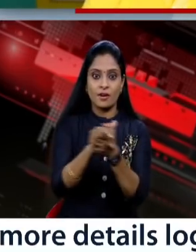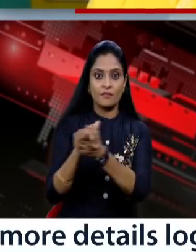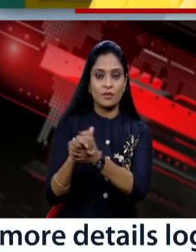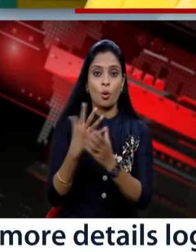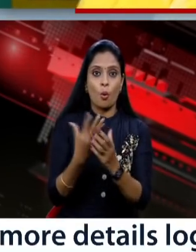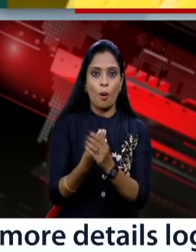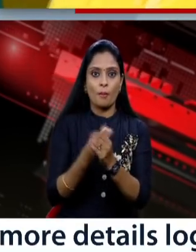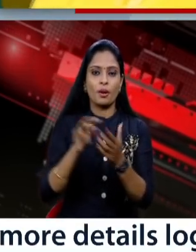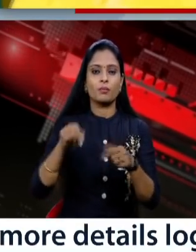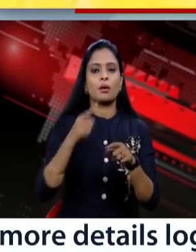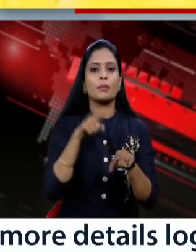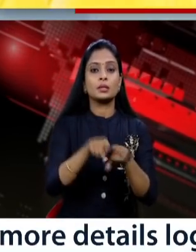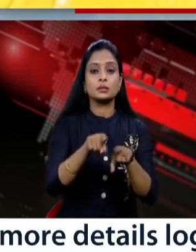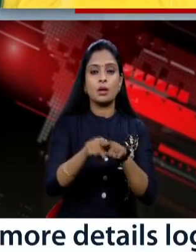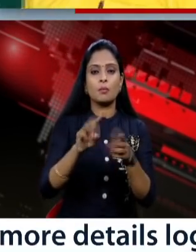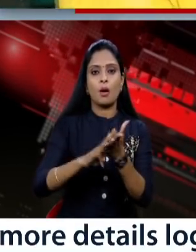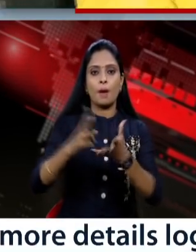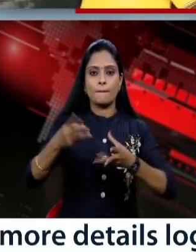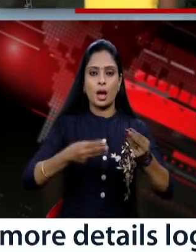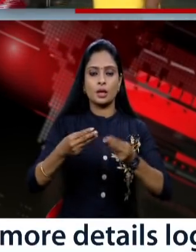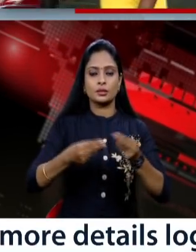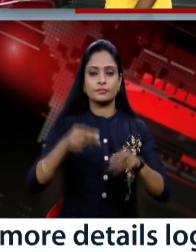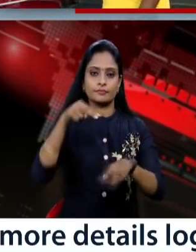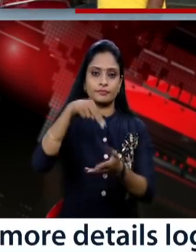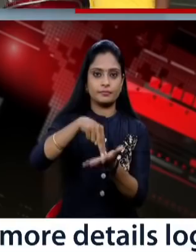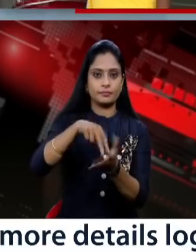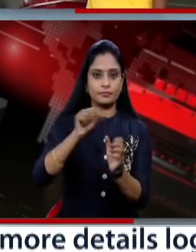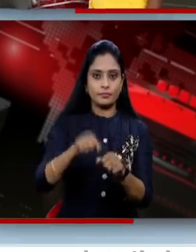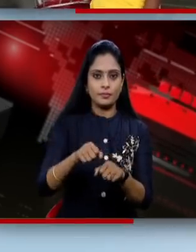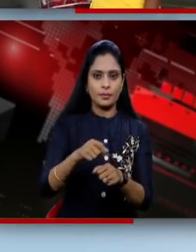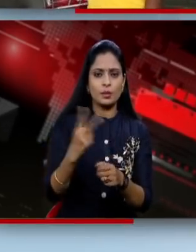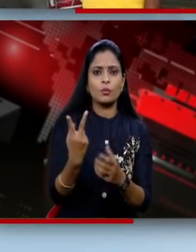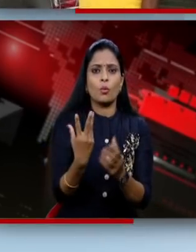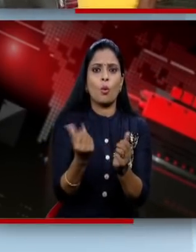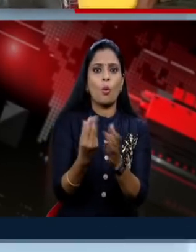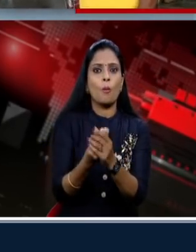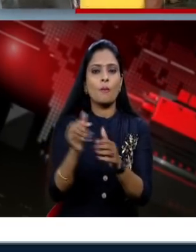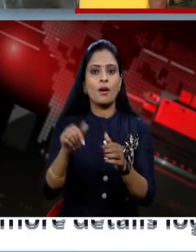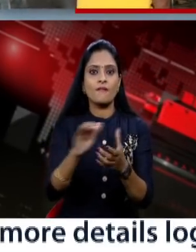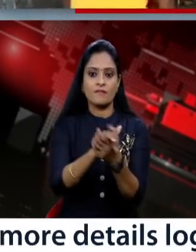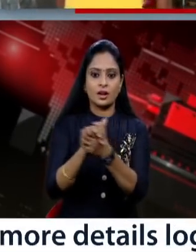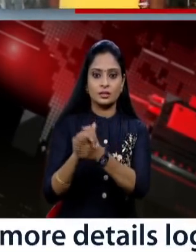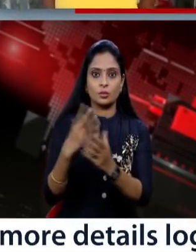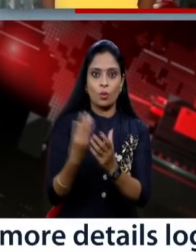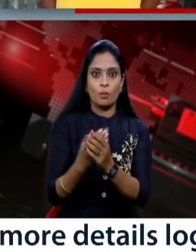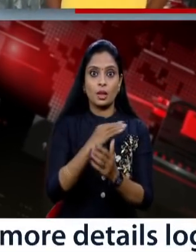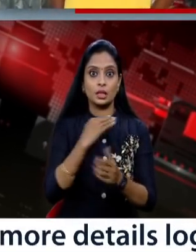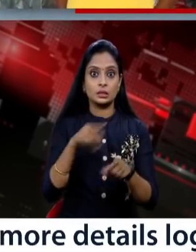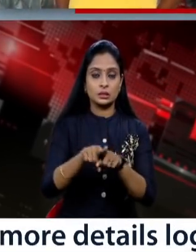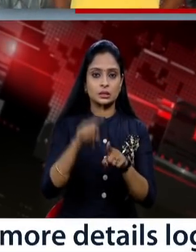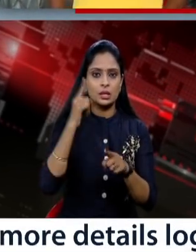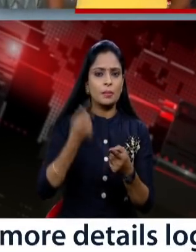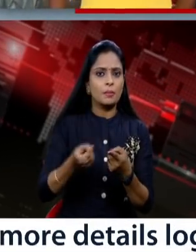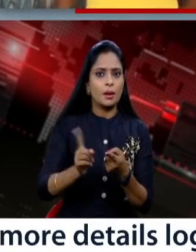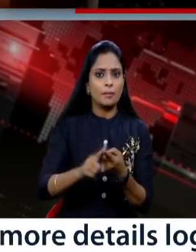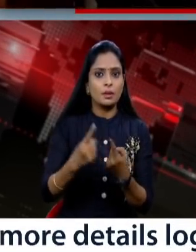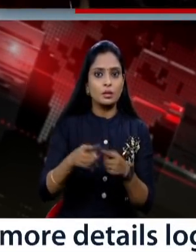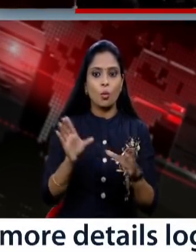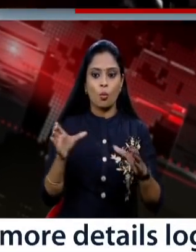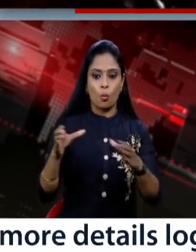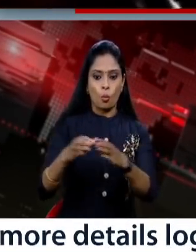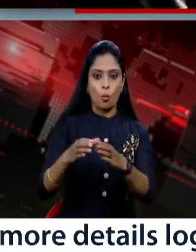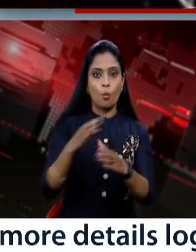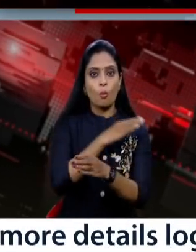മാർക്കറ്റിൽ നിൽക്കുകയാണ്. മാർക്കറ്റിൽ നിൽക്കുന്ന സമയത്ത് ഒരു കൂട്ടത്തിൽ മറ്റു രണ്ടുപേർ കൂടെ അപകടം പറ്റുന്ന തരത്തിൽ നിങ്ങളെ തട്ടിയാൽ അത് വേറെ വേറെ ഒരു ഗ്രൂപ്പ് അറ്റാക്ക് ആയിട്ട്